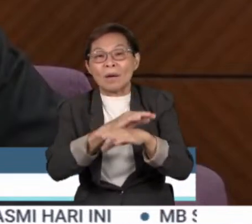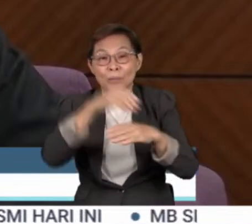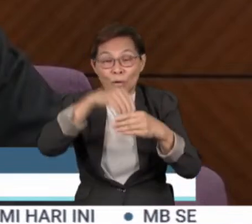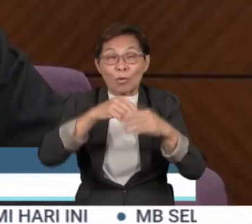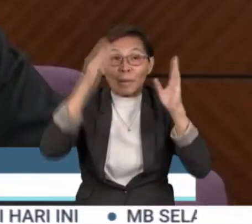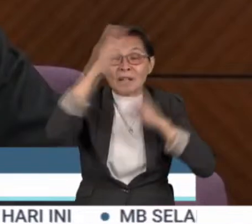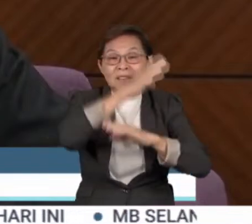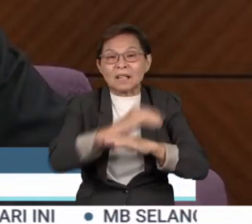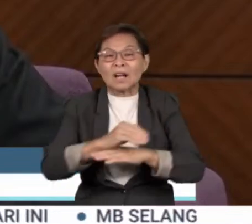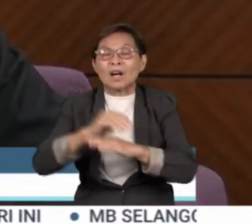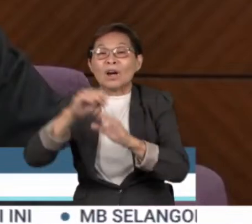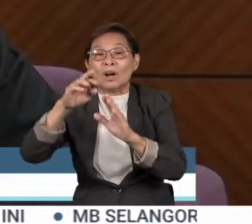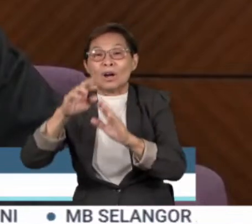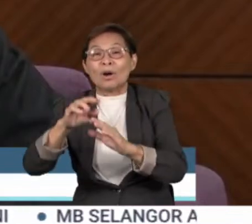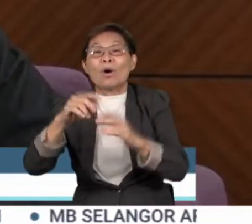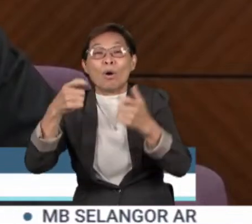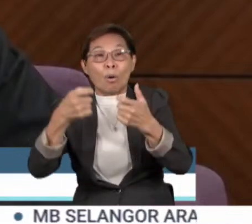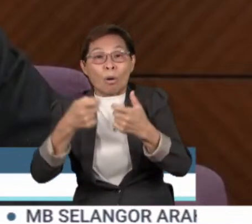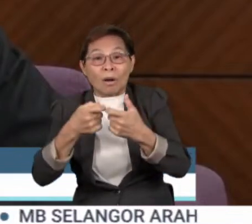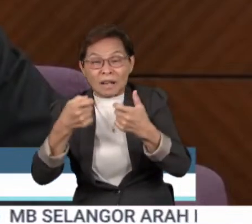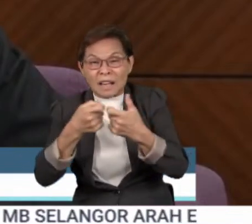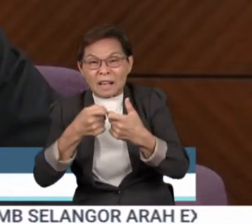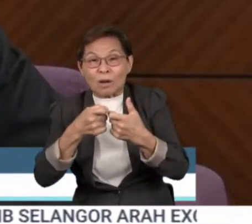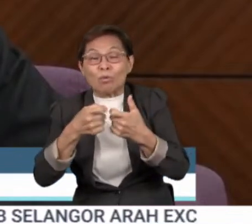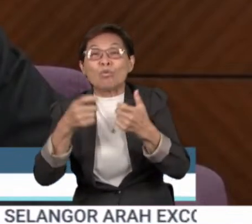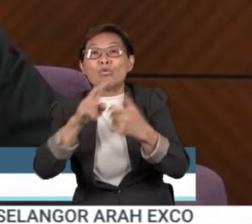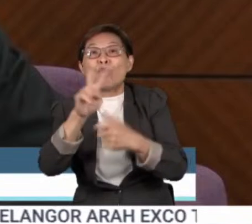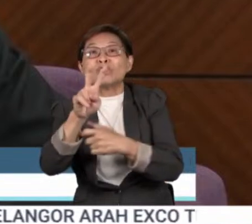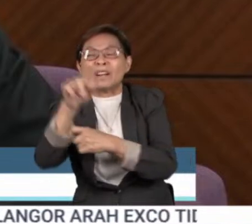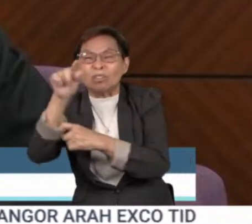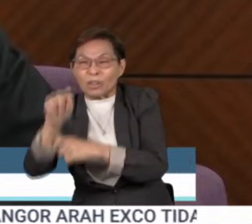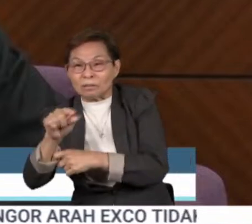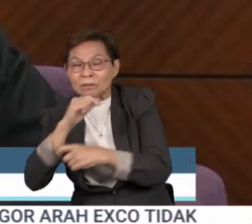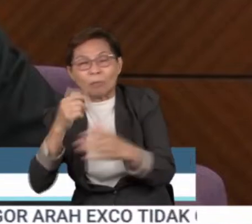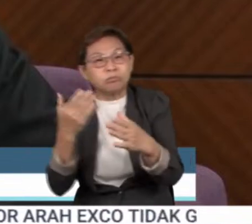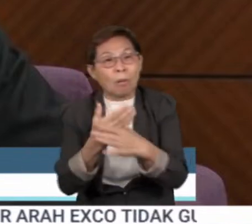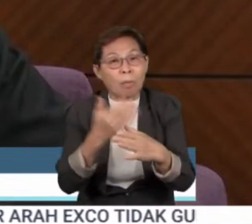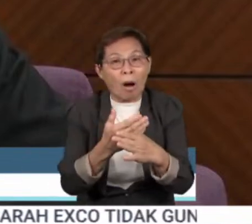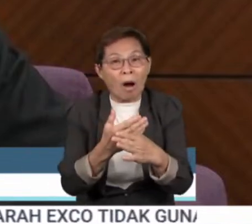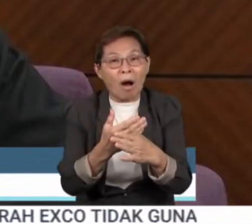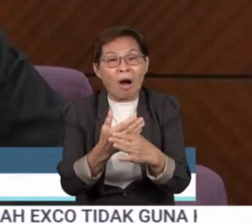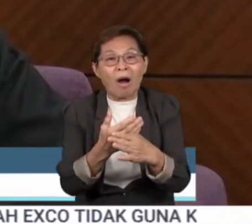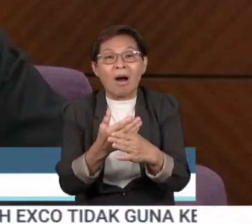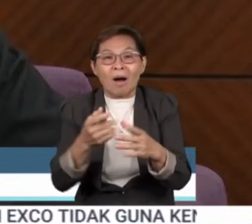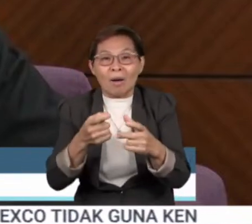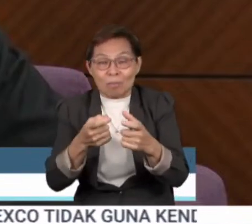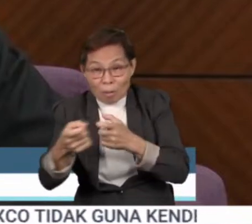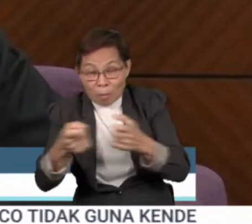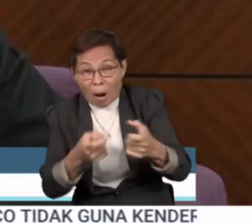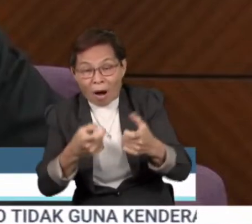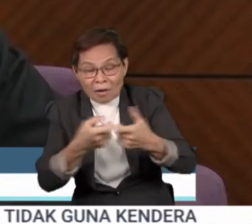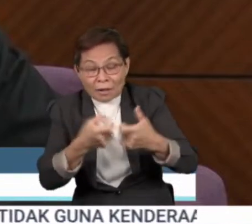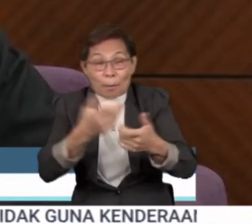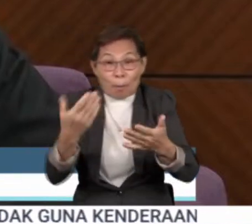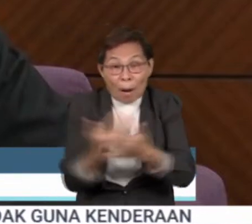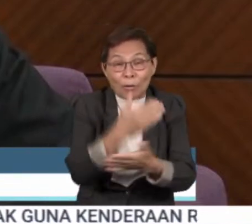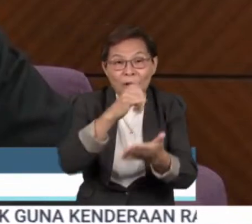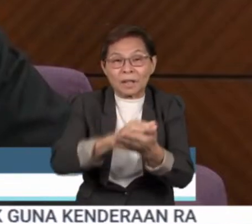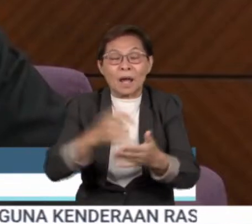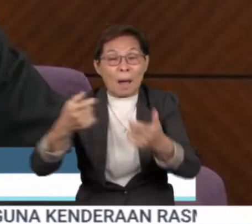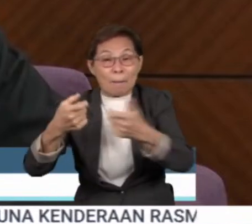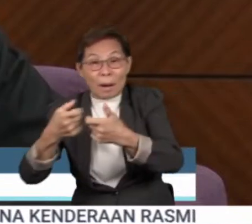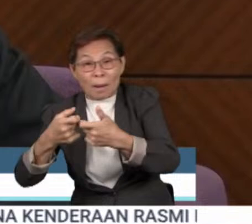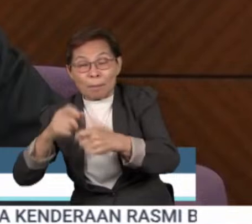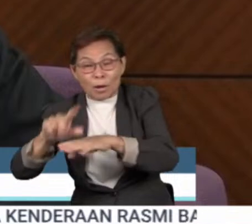domestik voltan rendah tidak akan terjejas dengan pelarasan tarif elektrik yang terbaru ini. Manakala pengguna